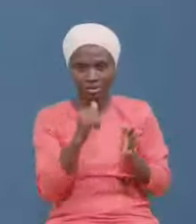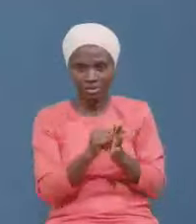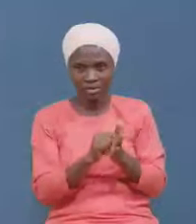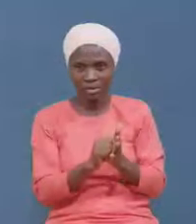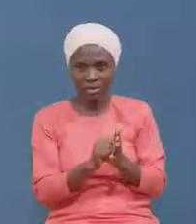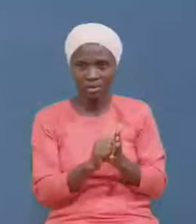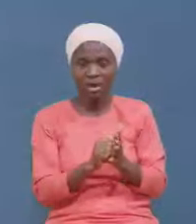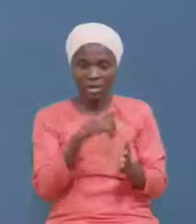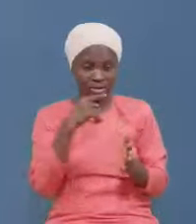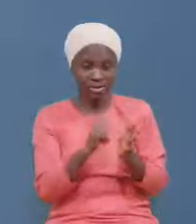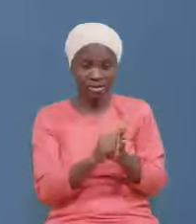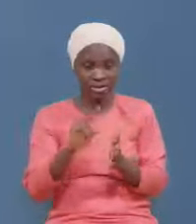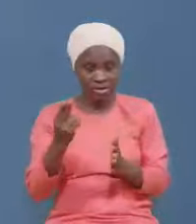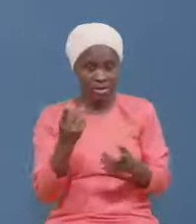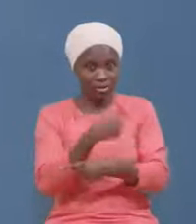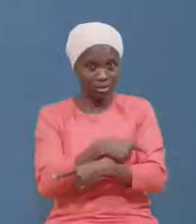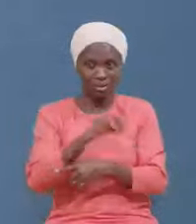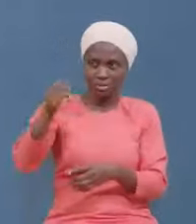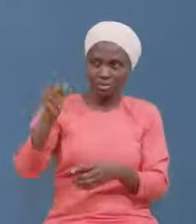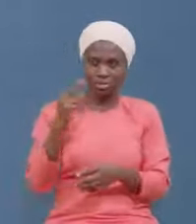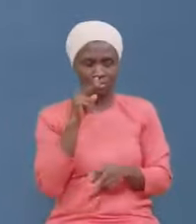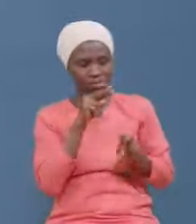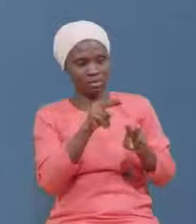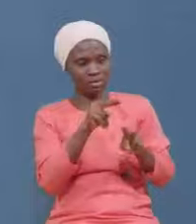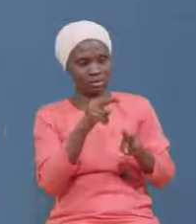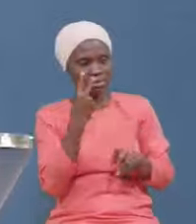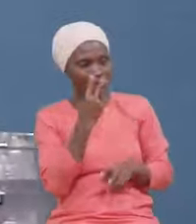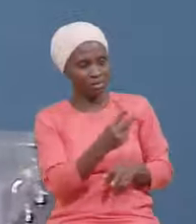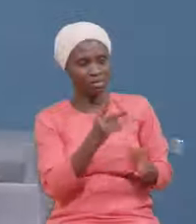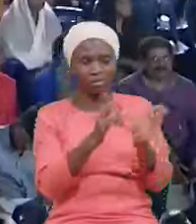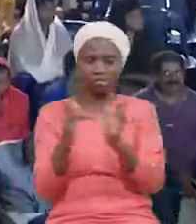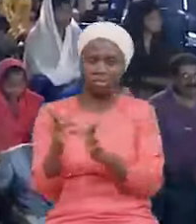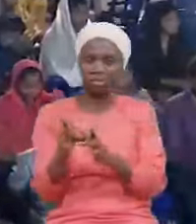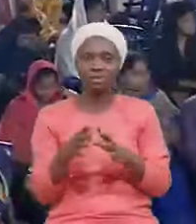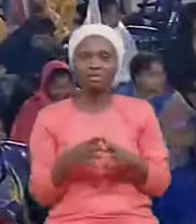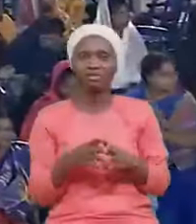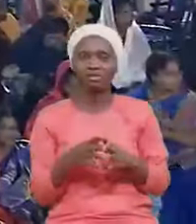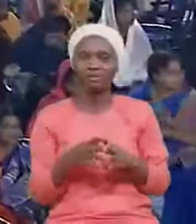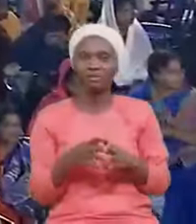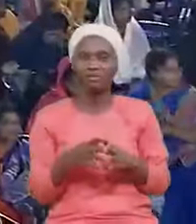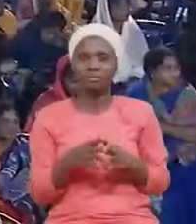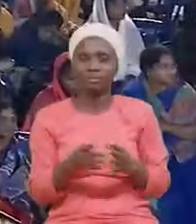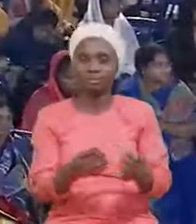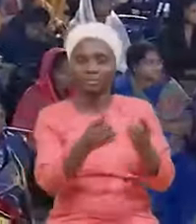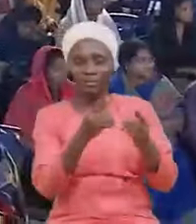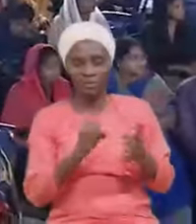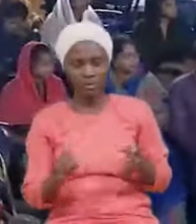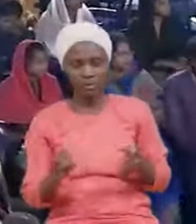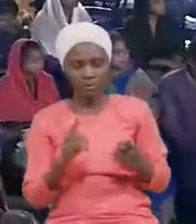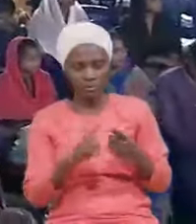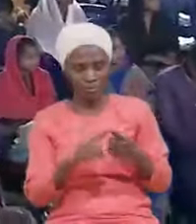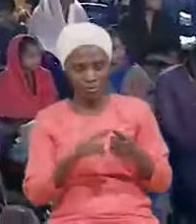day John sees Jesus. ఇక్కడ యోహాను చెప్తున్నాడు యేసును చూచి ఉన్నాను. Coming